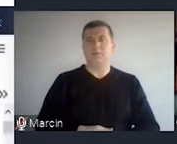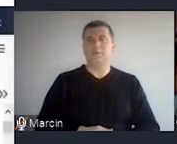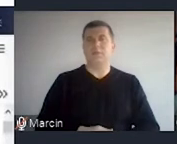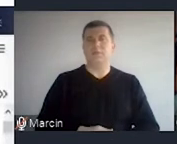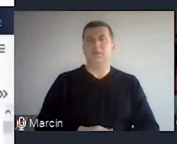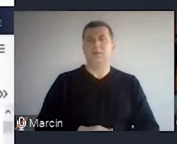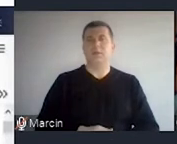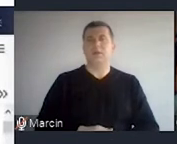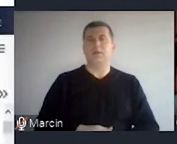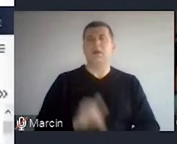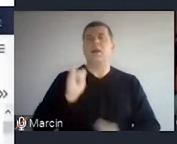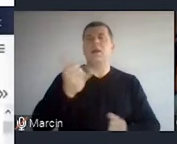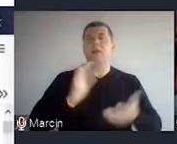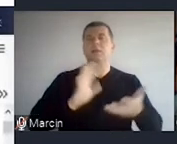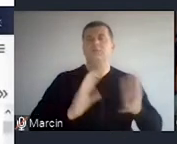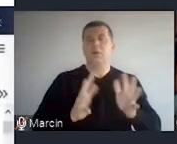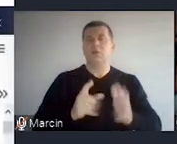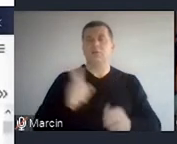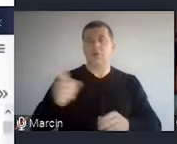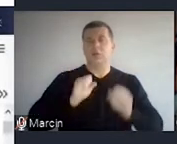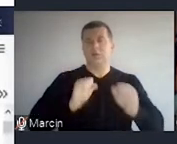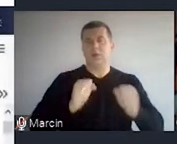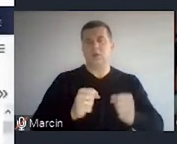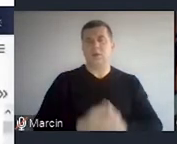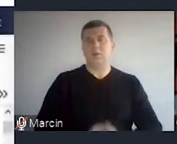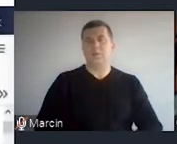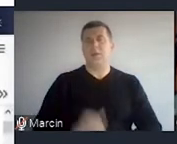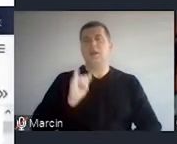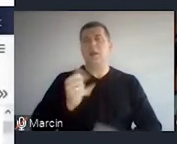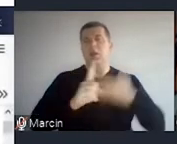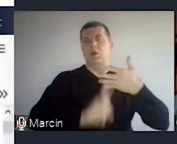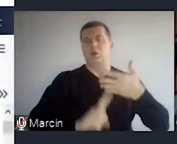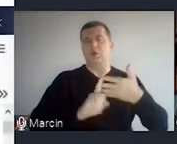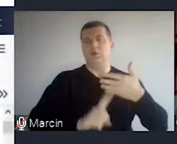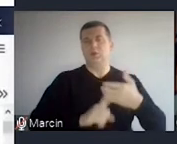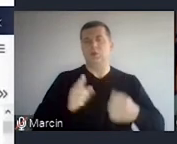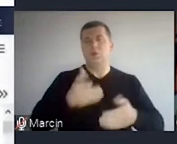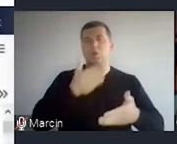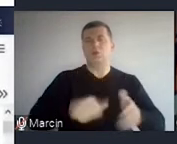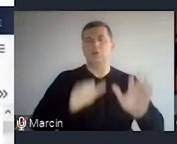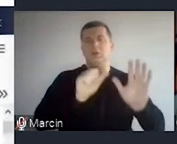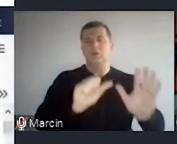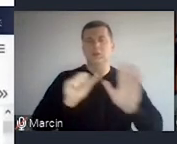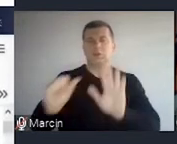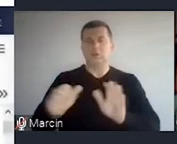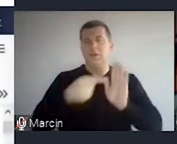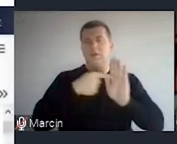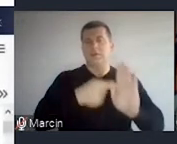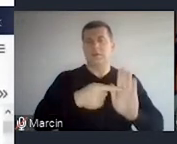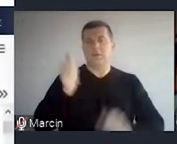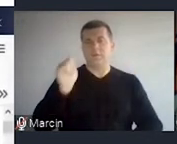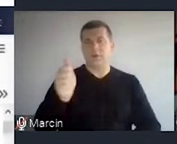na temat tego, w jaki sposób one funkcjonują i jak je rozliczamy. To jest rozdział 6.6 wytycznych